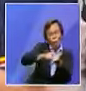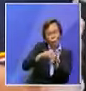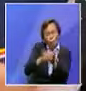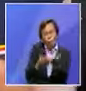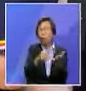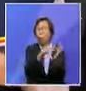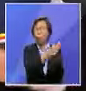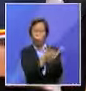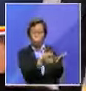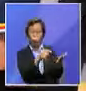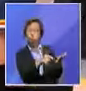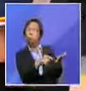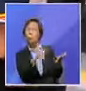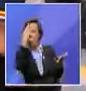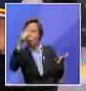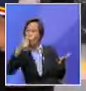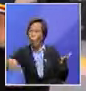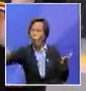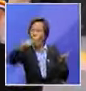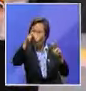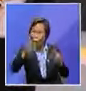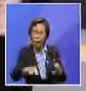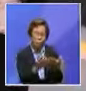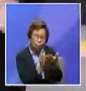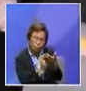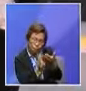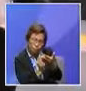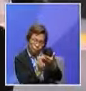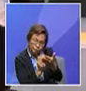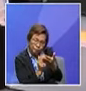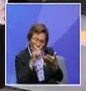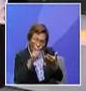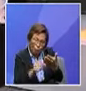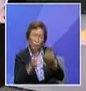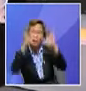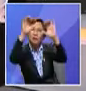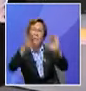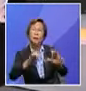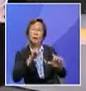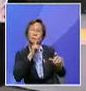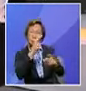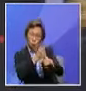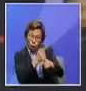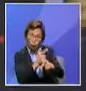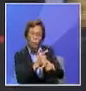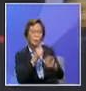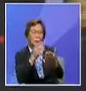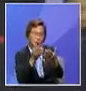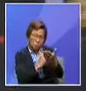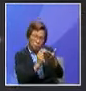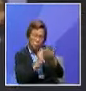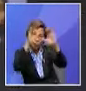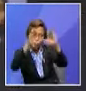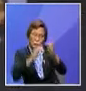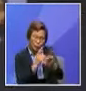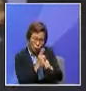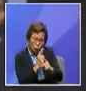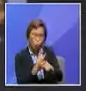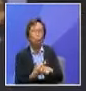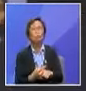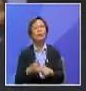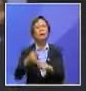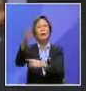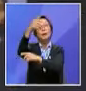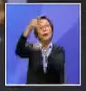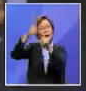bagaimana rakyat boleh merujuk kaedah yang sebenar. Bendera pun ada macam-macam